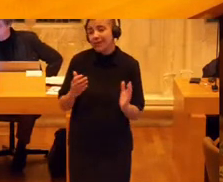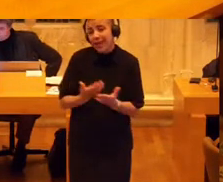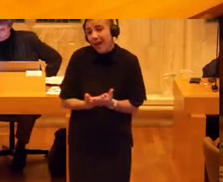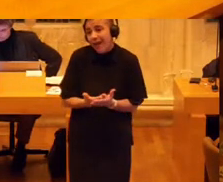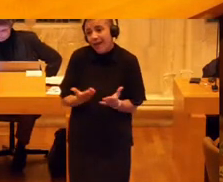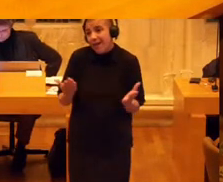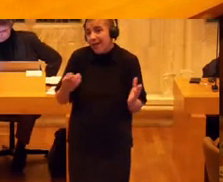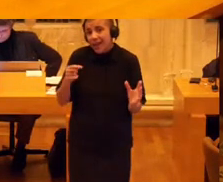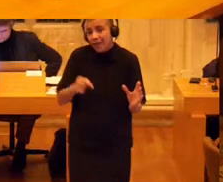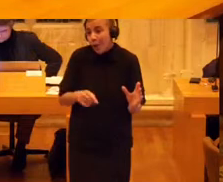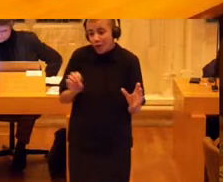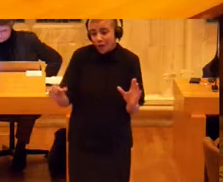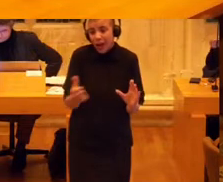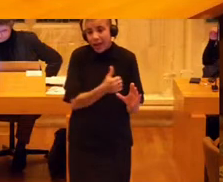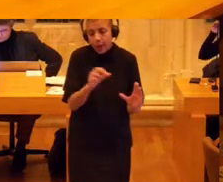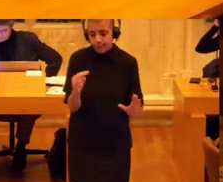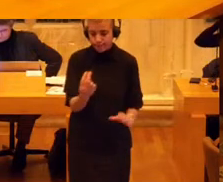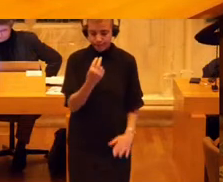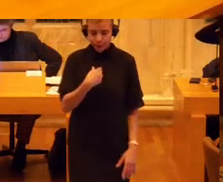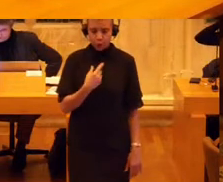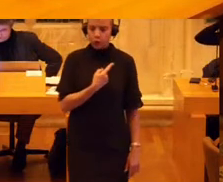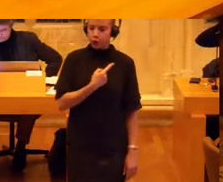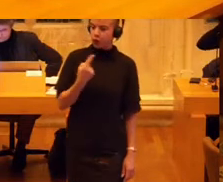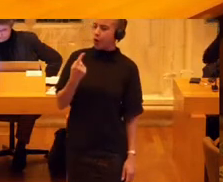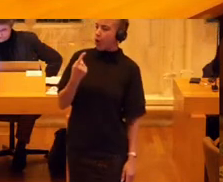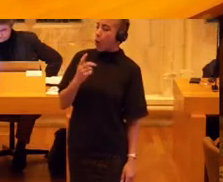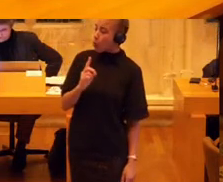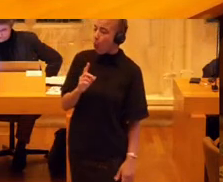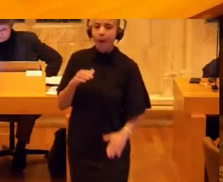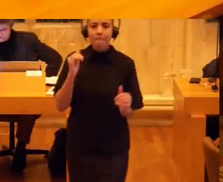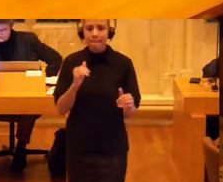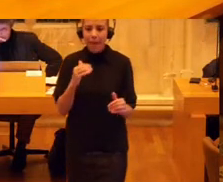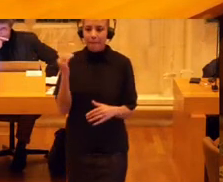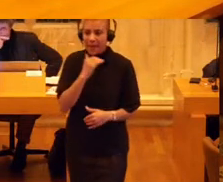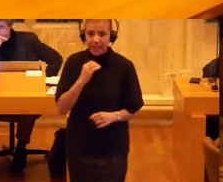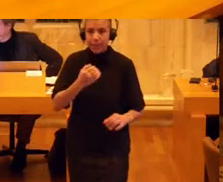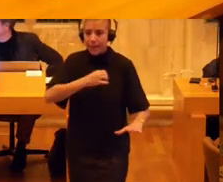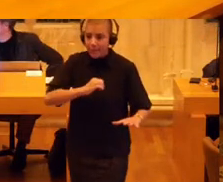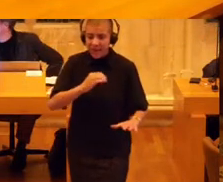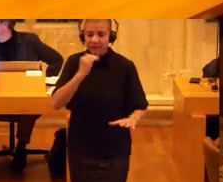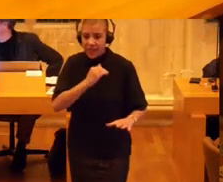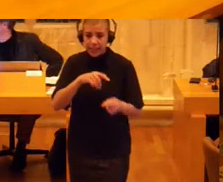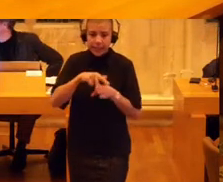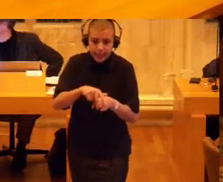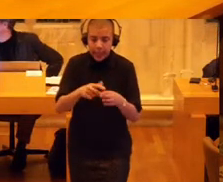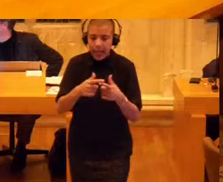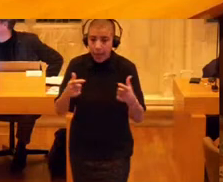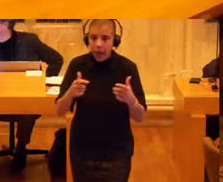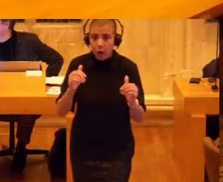que chacun prenne conscience du fait qu'il n'est pas tout seul dans la ville, même s'il est pressé, même s'il veut aller vite, même s'il est en vélo, et